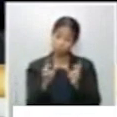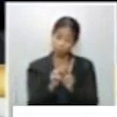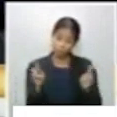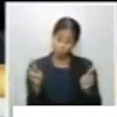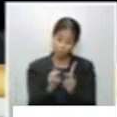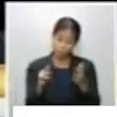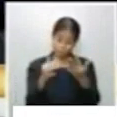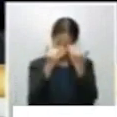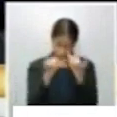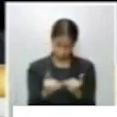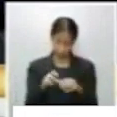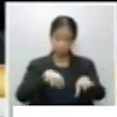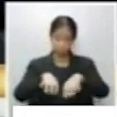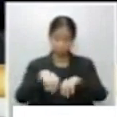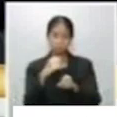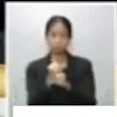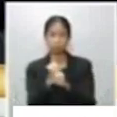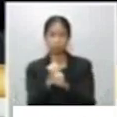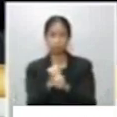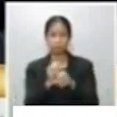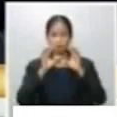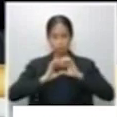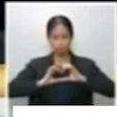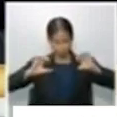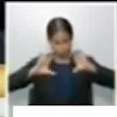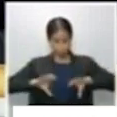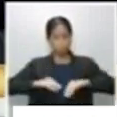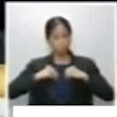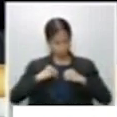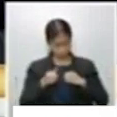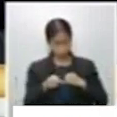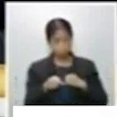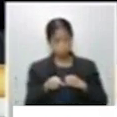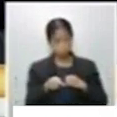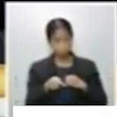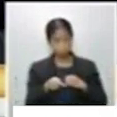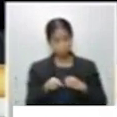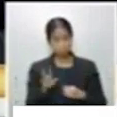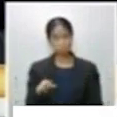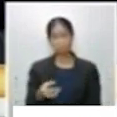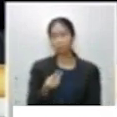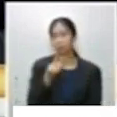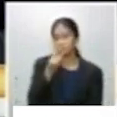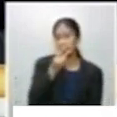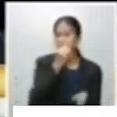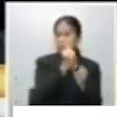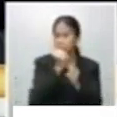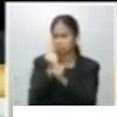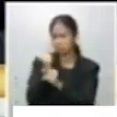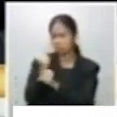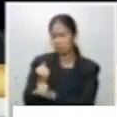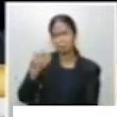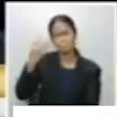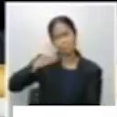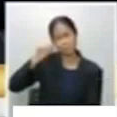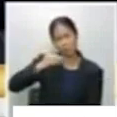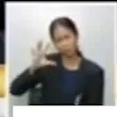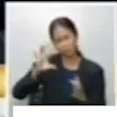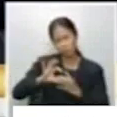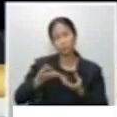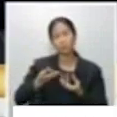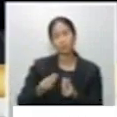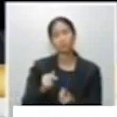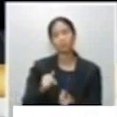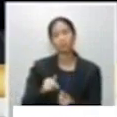ขาไปทำเนี่ยรัฐบาลจะรับฟังไหมผมเห็นเป็นทำมาหลายรอบแล้วไอ้เรื่องที่ดินเนี่ย